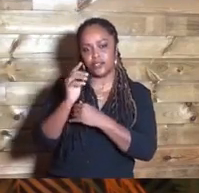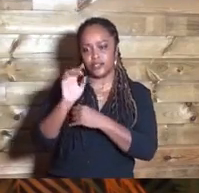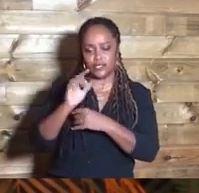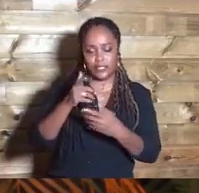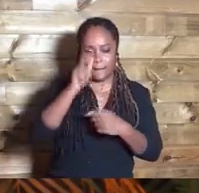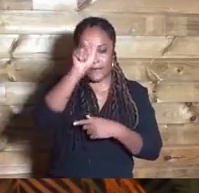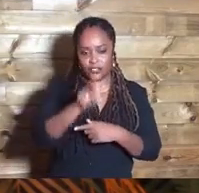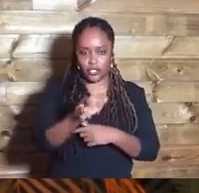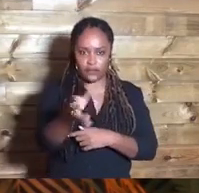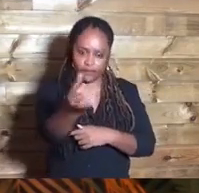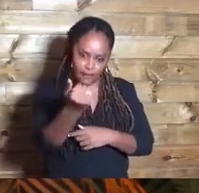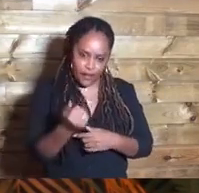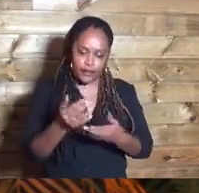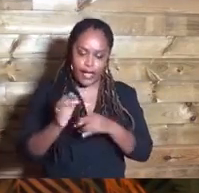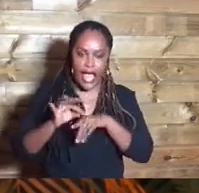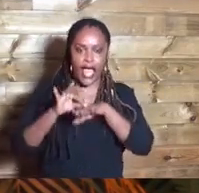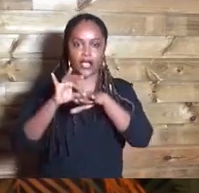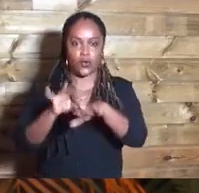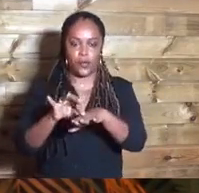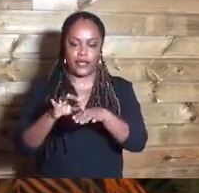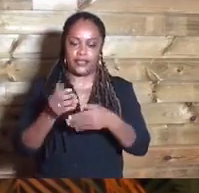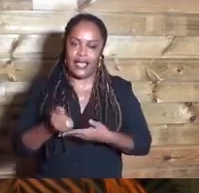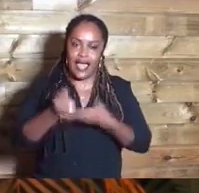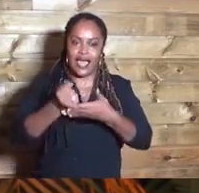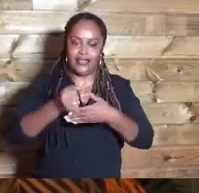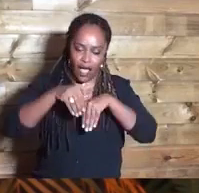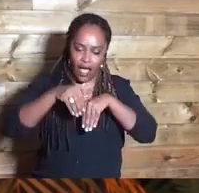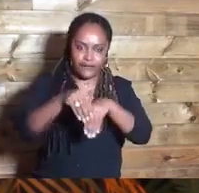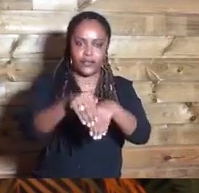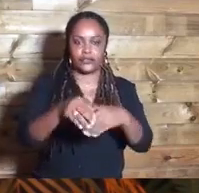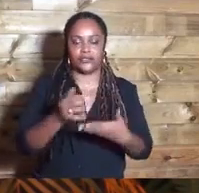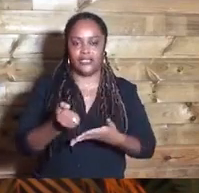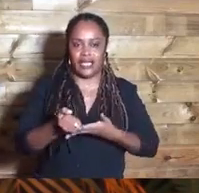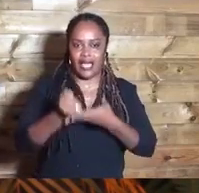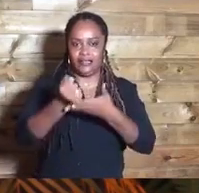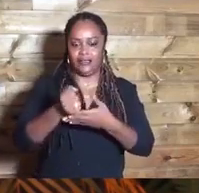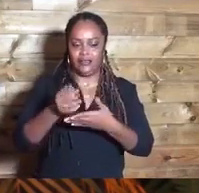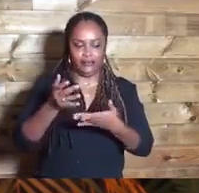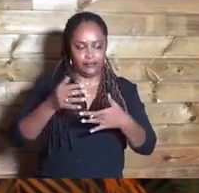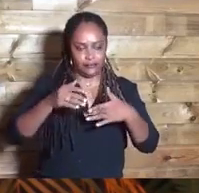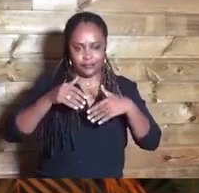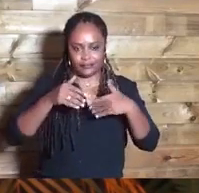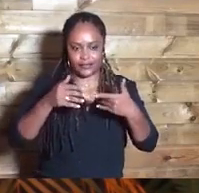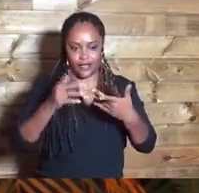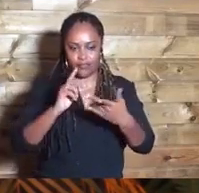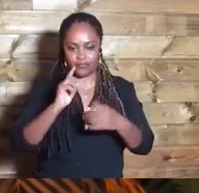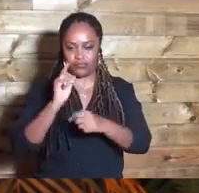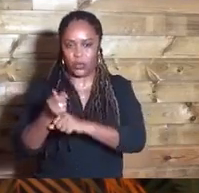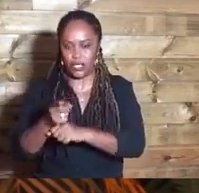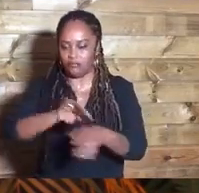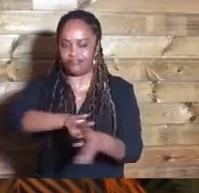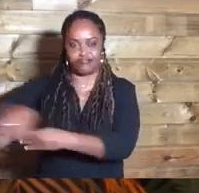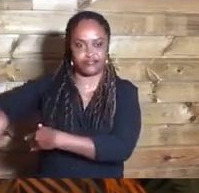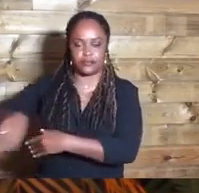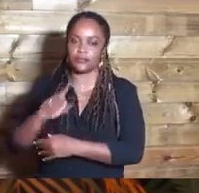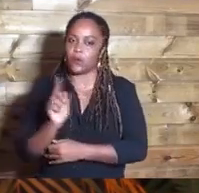on peut accompagner, et on peut aider à avancer, et on peut prendre temps à pour aller chercher, ou pas qu'un qui condamne et fouté à côté. Donc, c'est